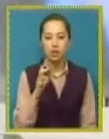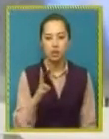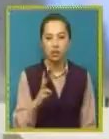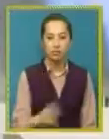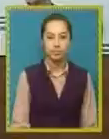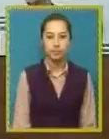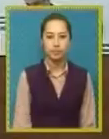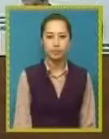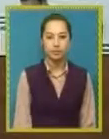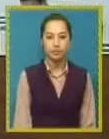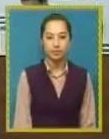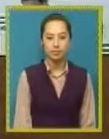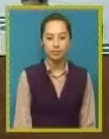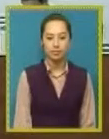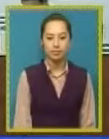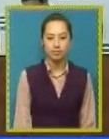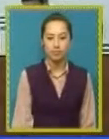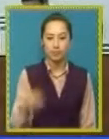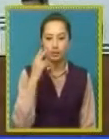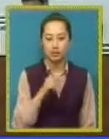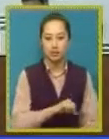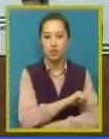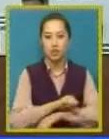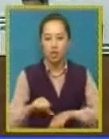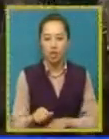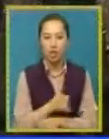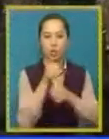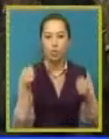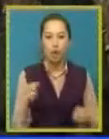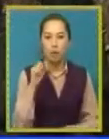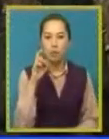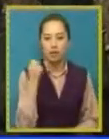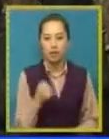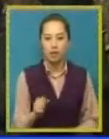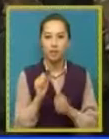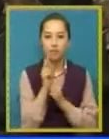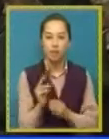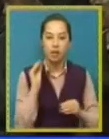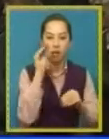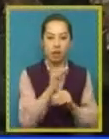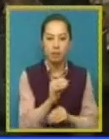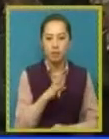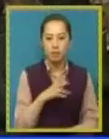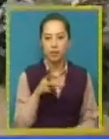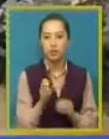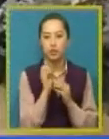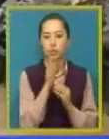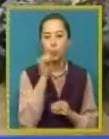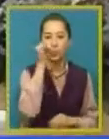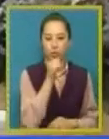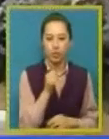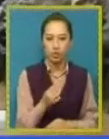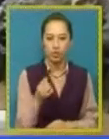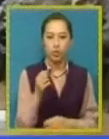қатысты. Шымшағардың шекарасы ұлғайды. Абай ауданына 12 елді мекен қосылды. 2014 жылы 4 елді